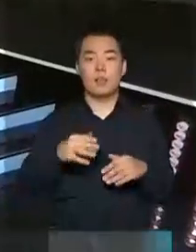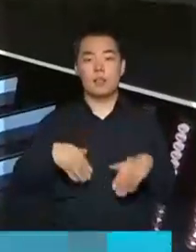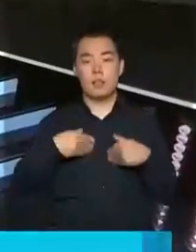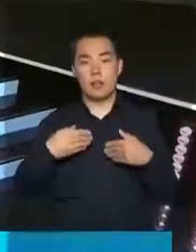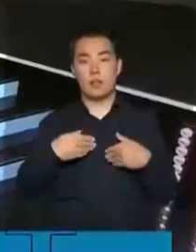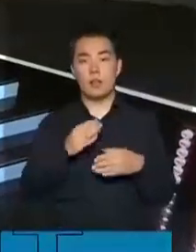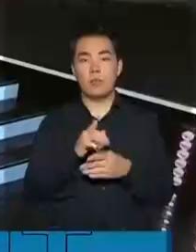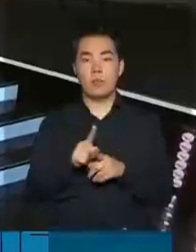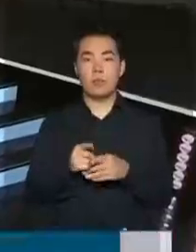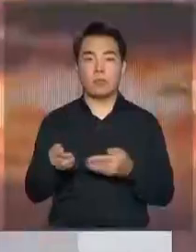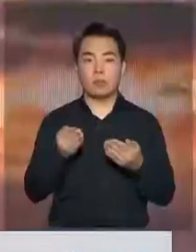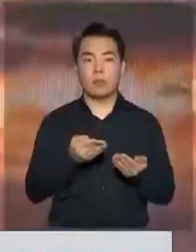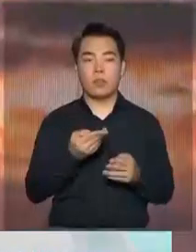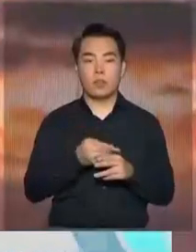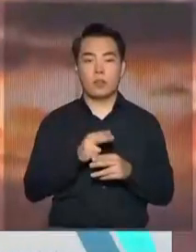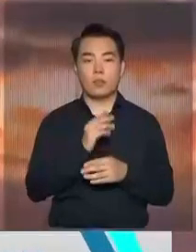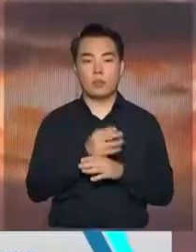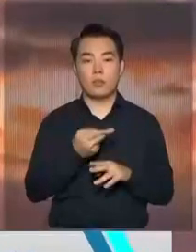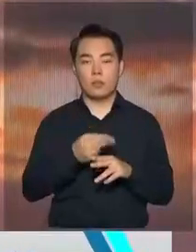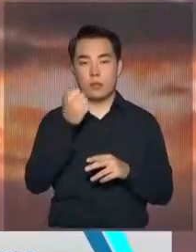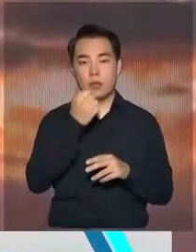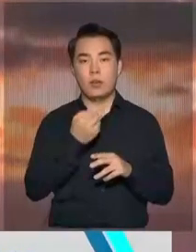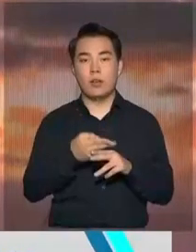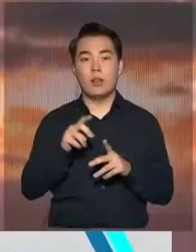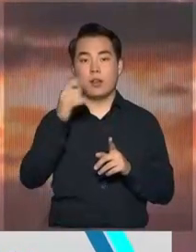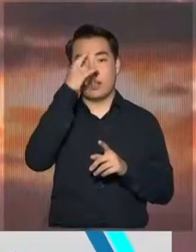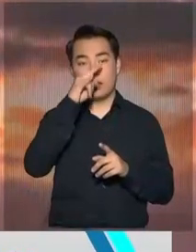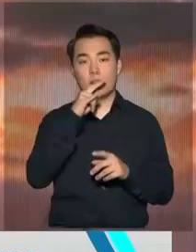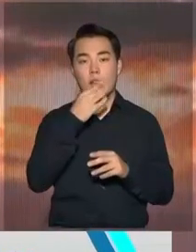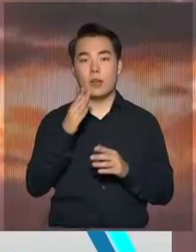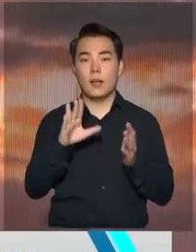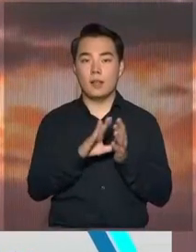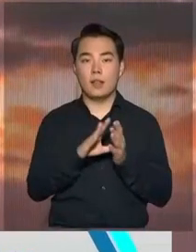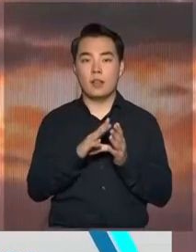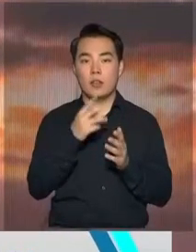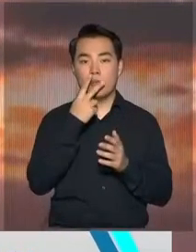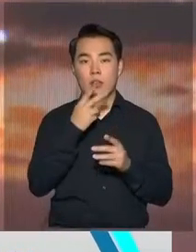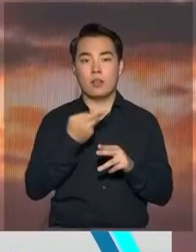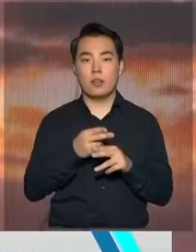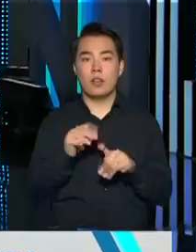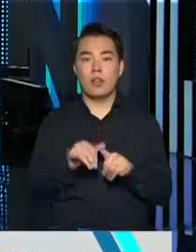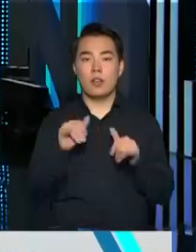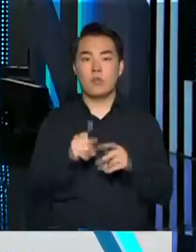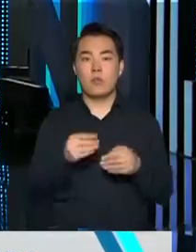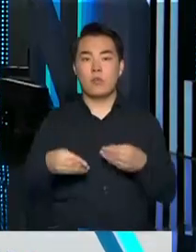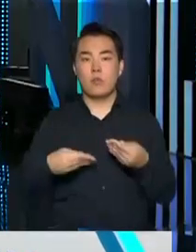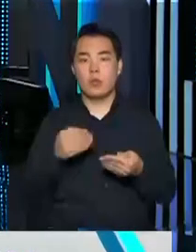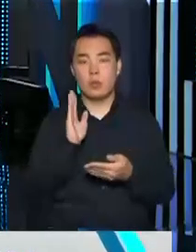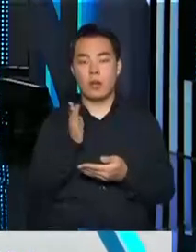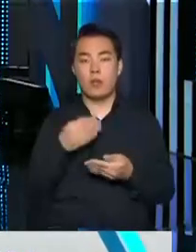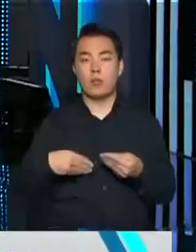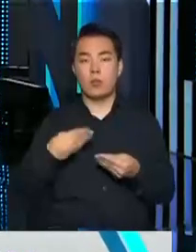жарық, хош келдіңіз. Енді мынау Қазақстан баламалы энергия көздерін дамыту бойынша үлкен қадамдар жасап жатыр, иә?